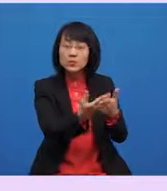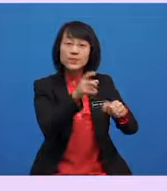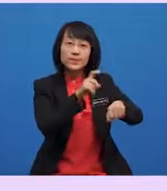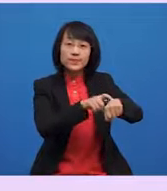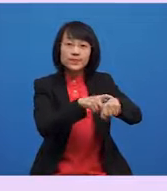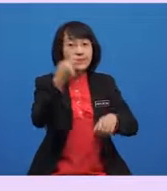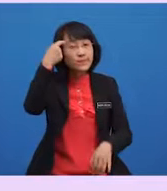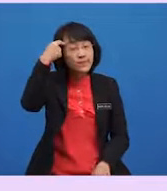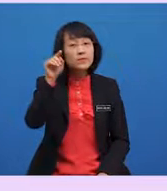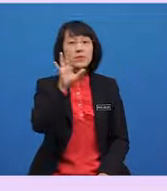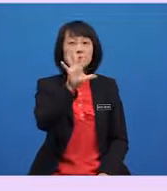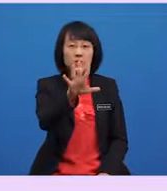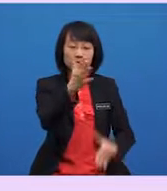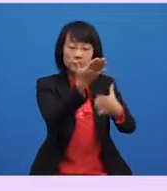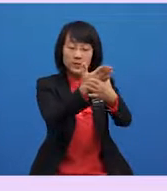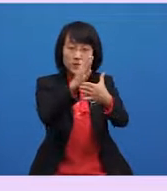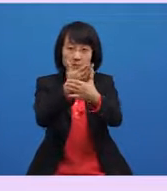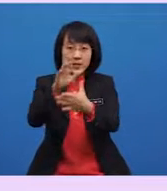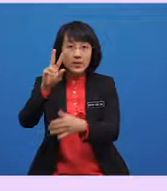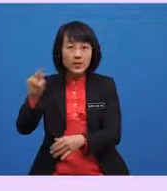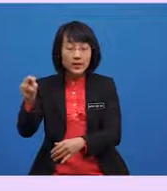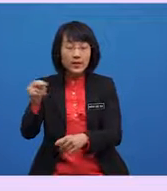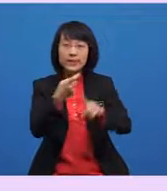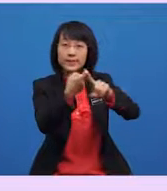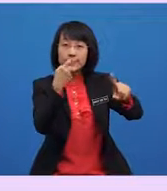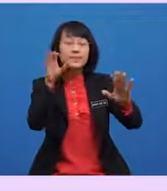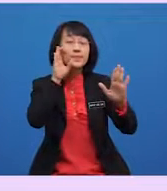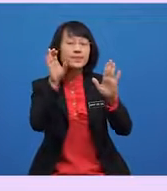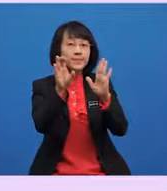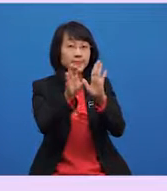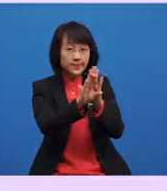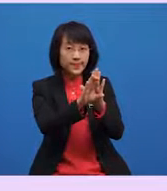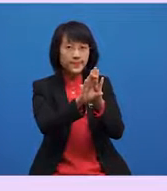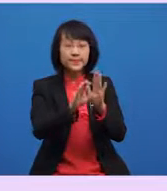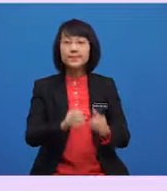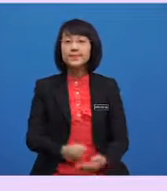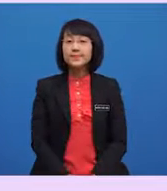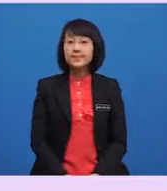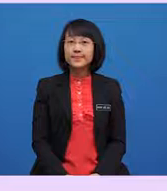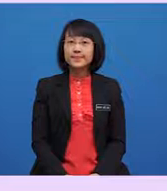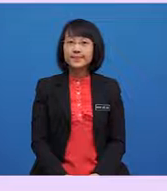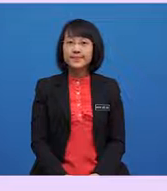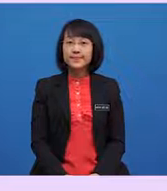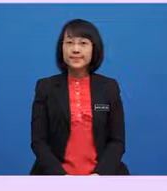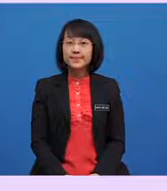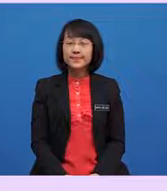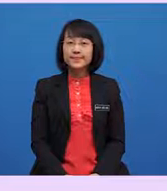untuk 5 bahagian daripada gambar rajah tersebut.